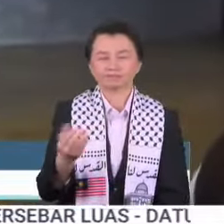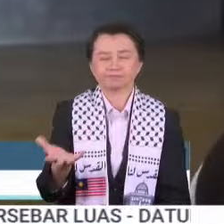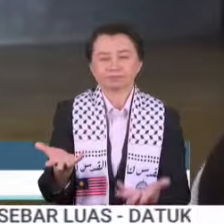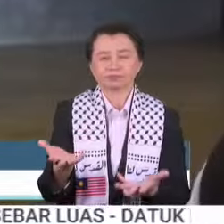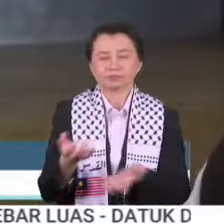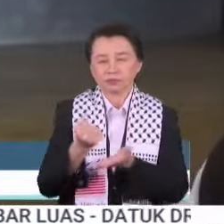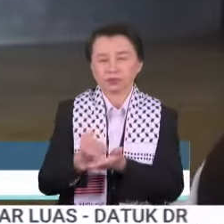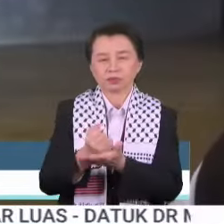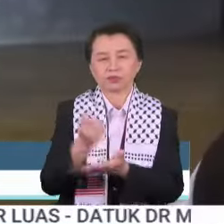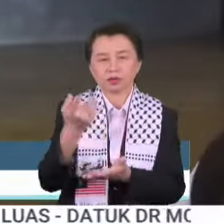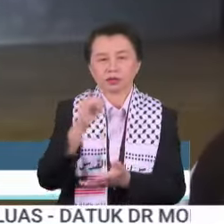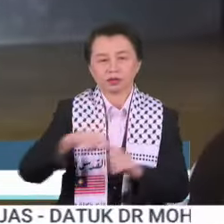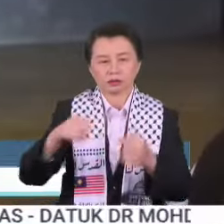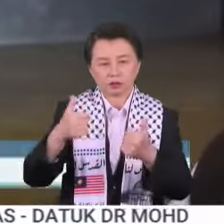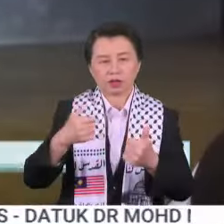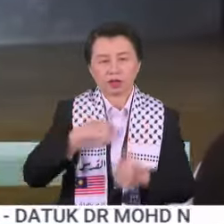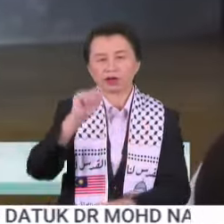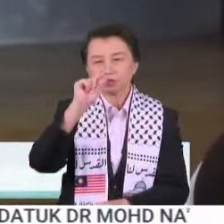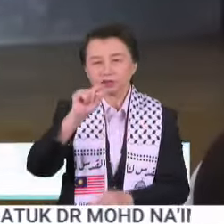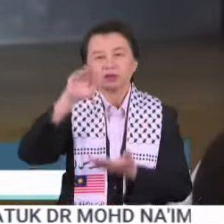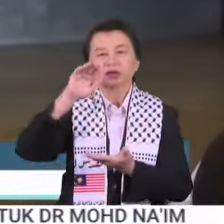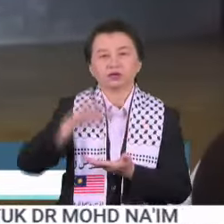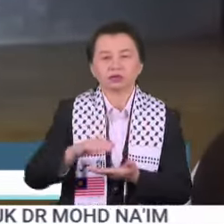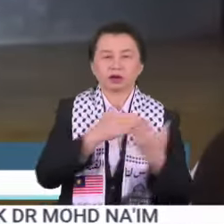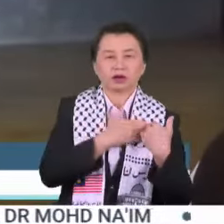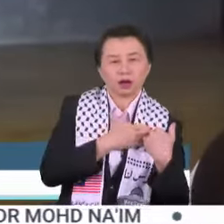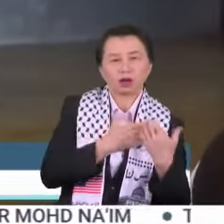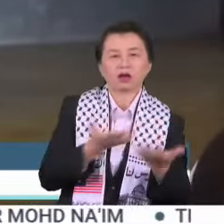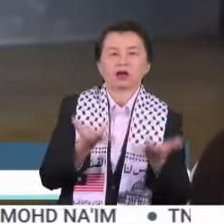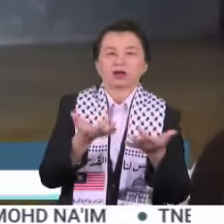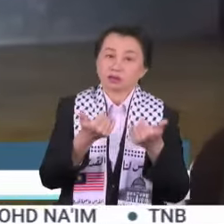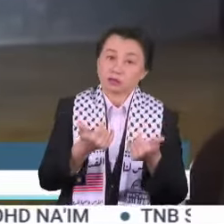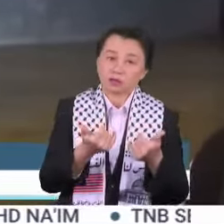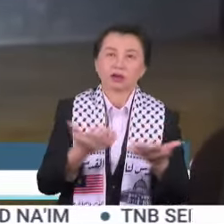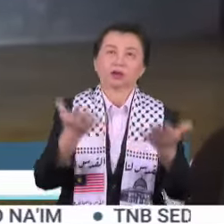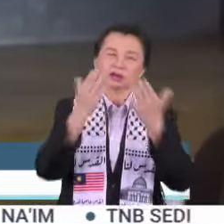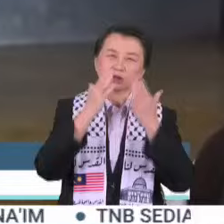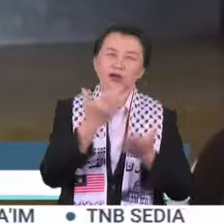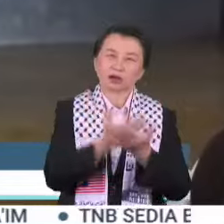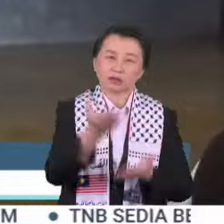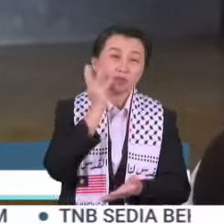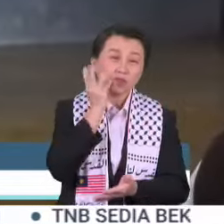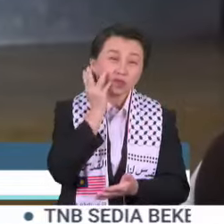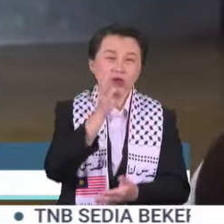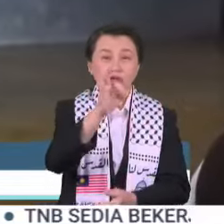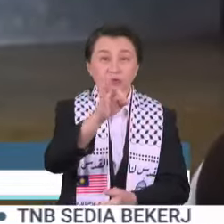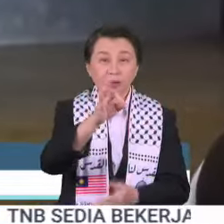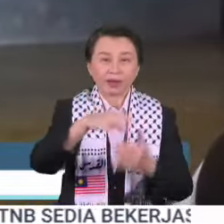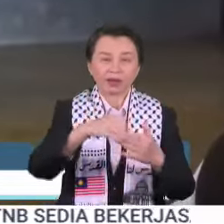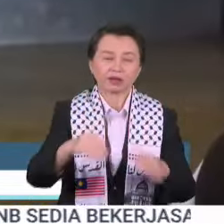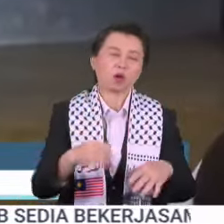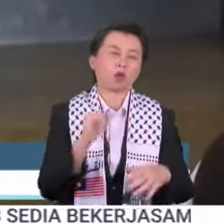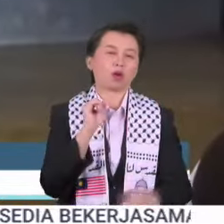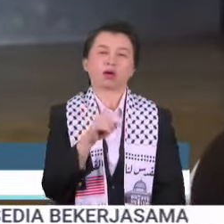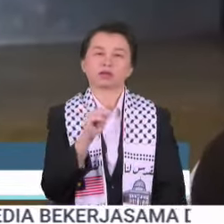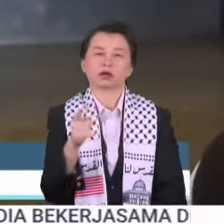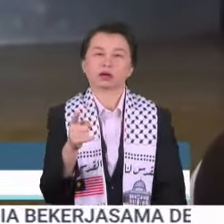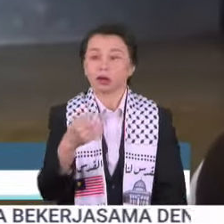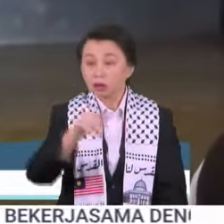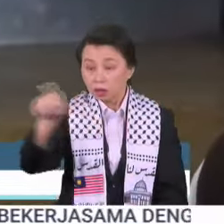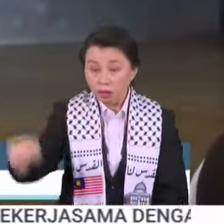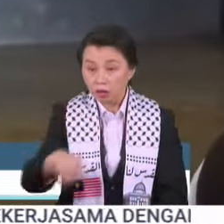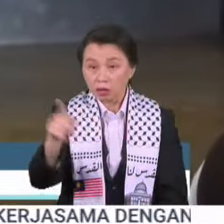tetapi beban kami ni ada sikit kekurangan daripada ni. Malulah kalau beli beras sekarang ni dah RM19. Ini bagi